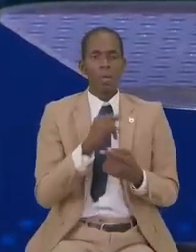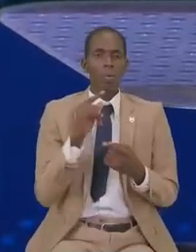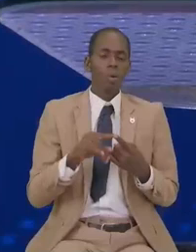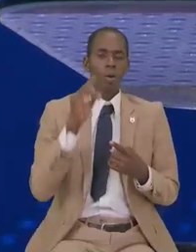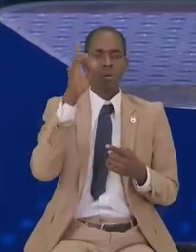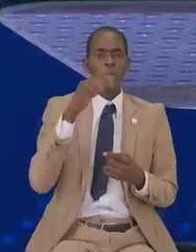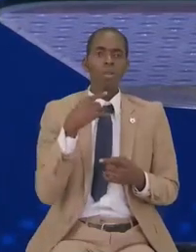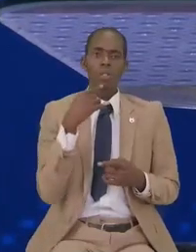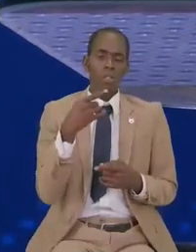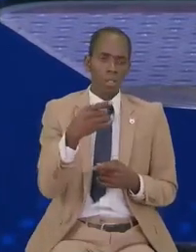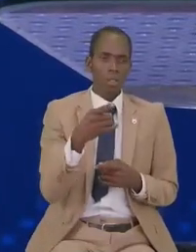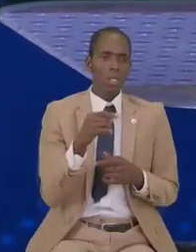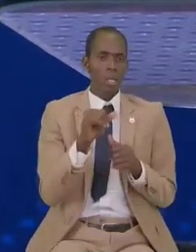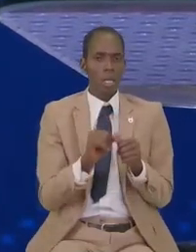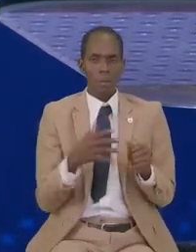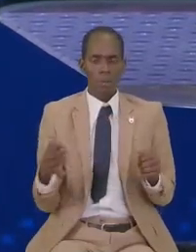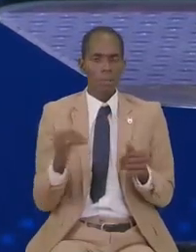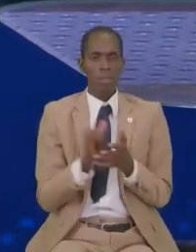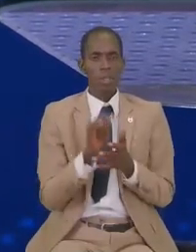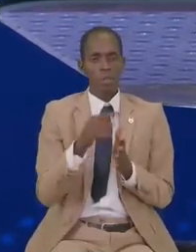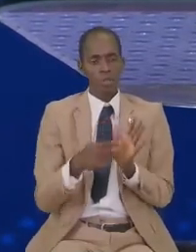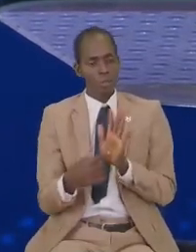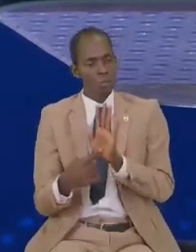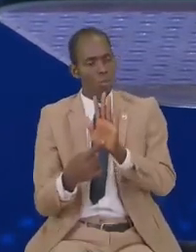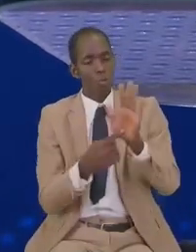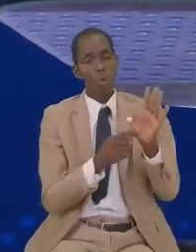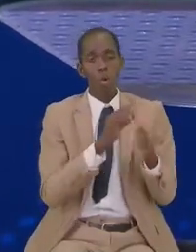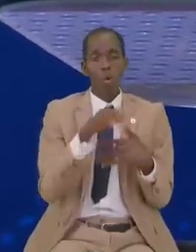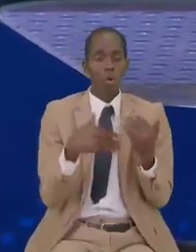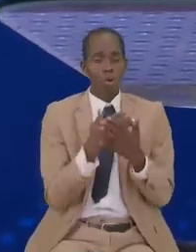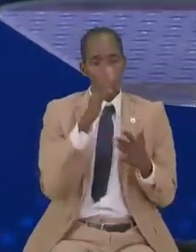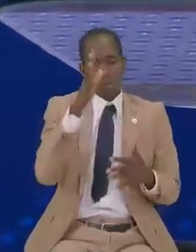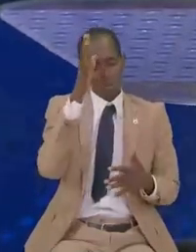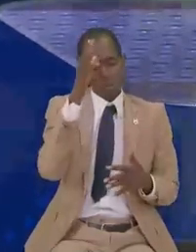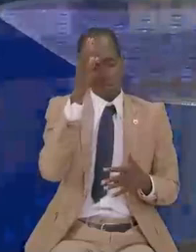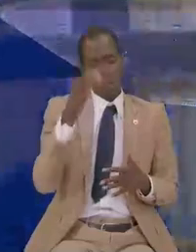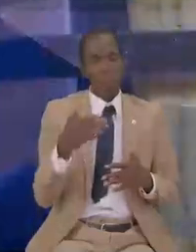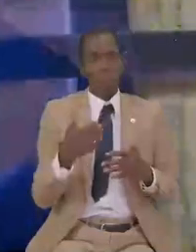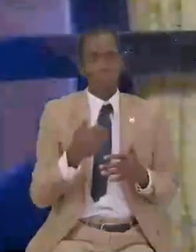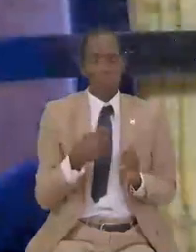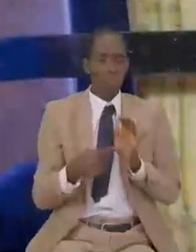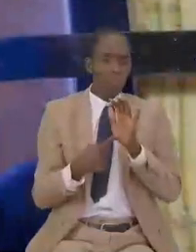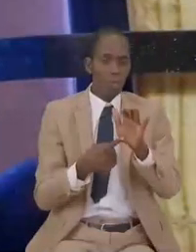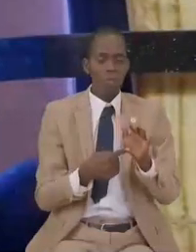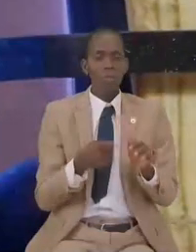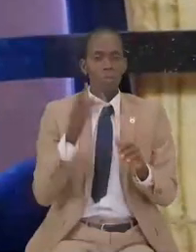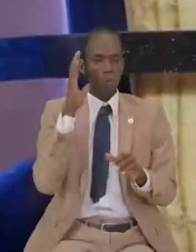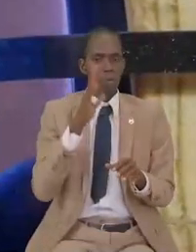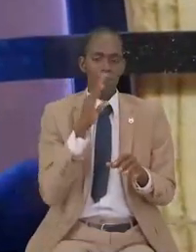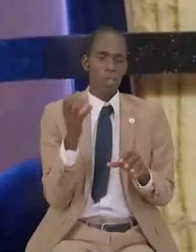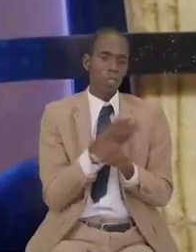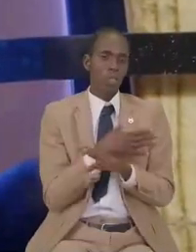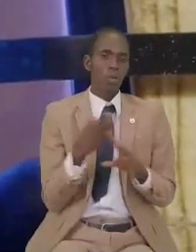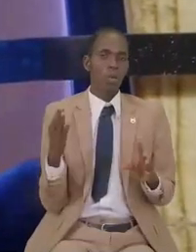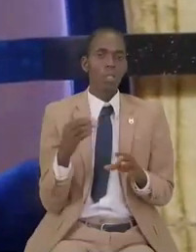exaucé. Alors, lorsque Esaïe lui a parlé que tout ce que tu as, tout ce que tes pères ont, tout sera emporté, ôté. Qu'est-ce qu'il a